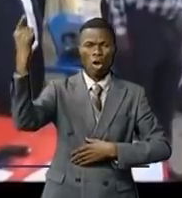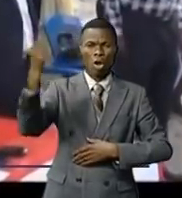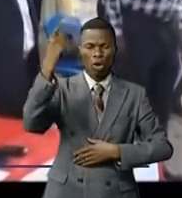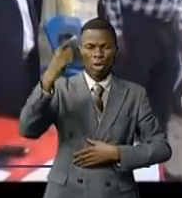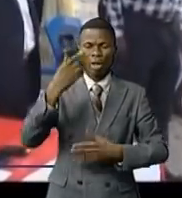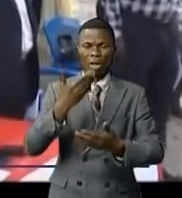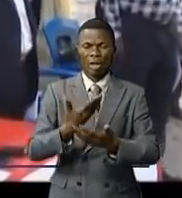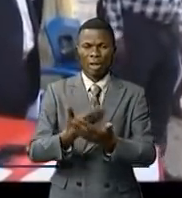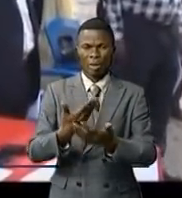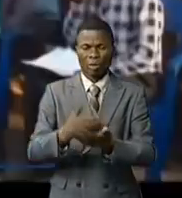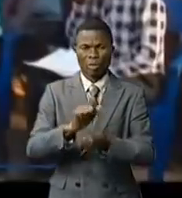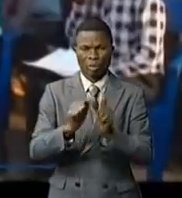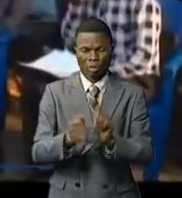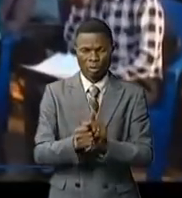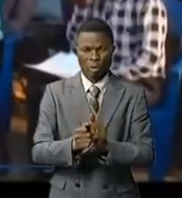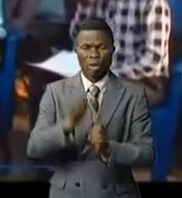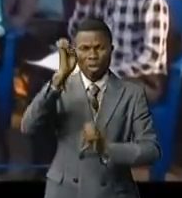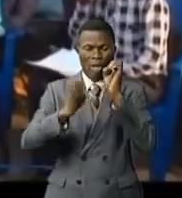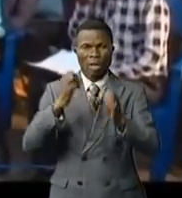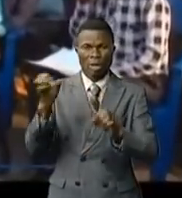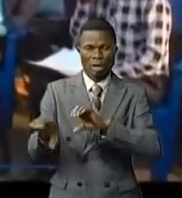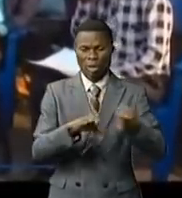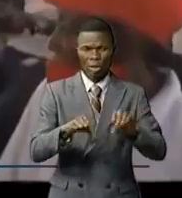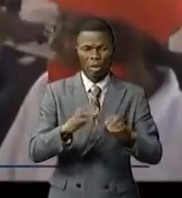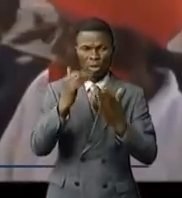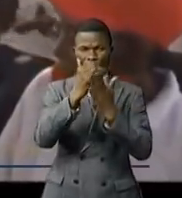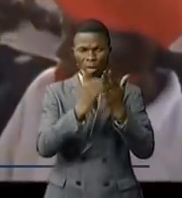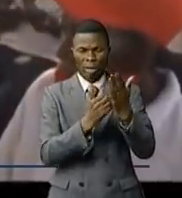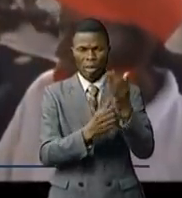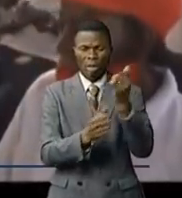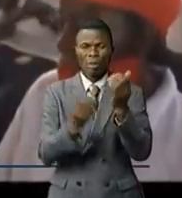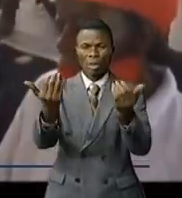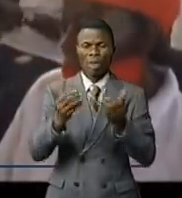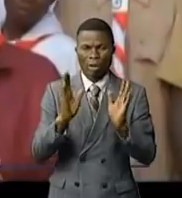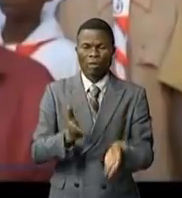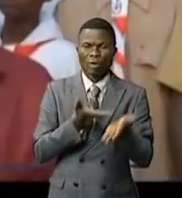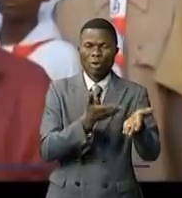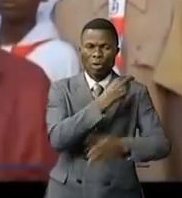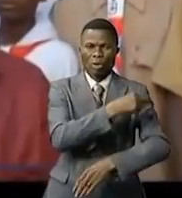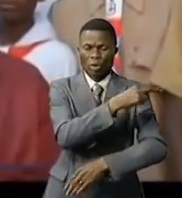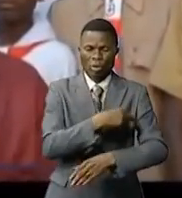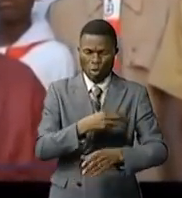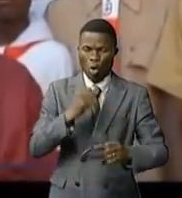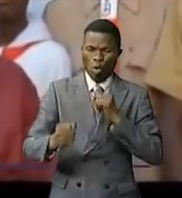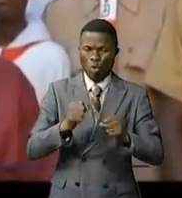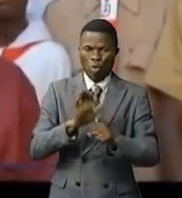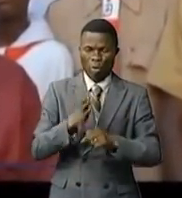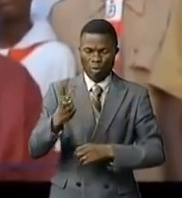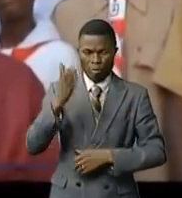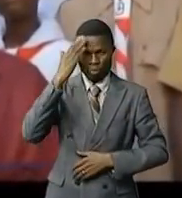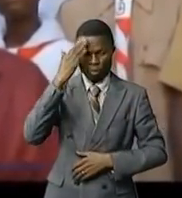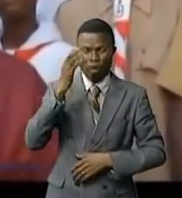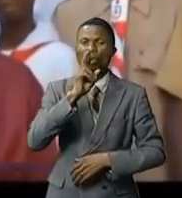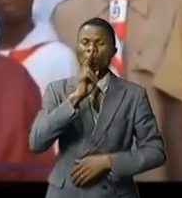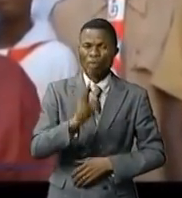des urgences, l'évaluation des activités et l'identification des volontaires sécuristes actifs. Nous voulons connaître le nombre